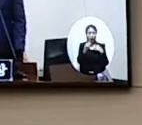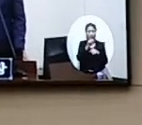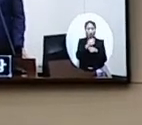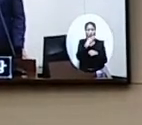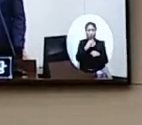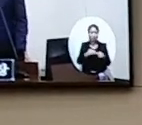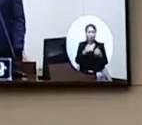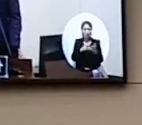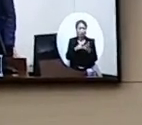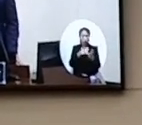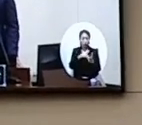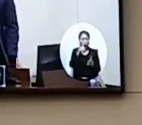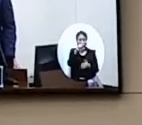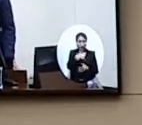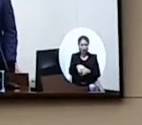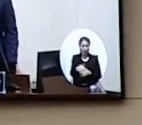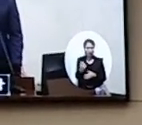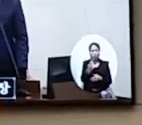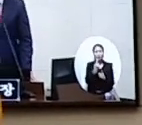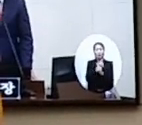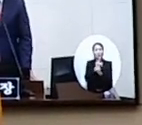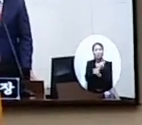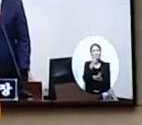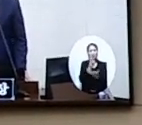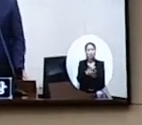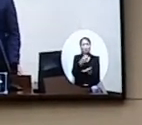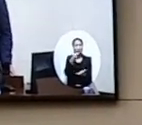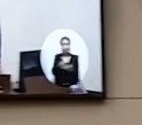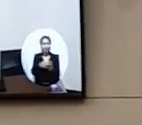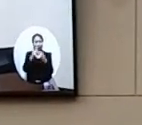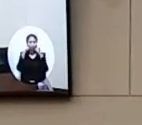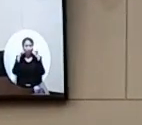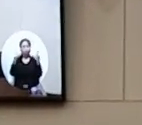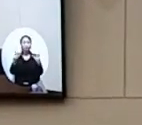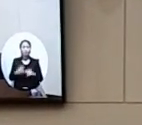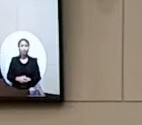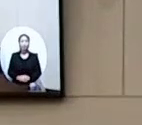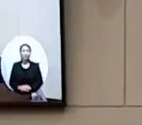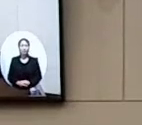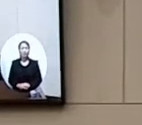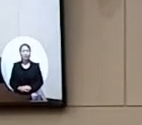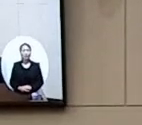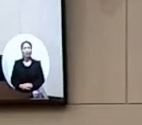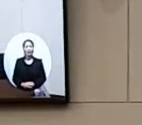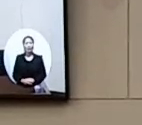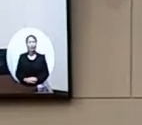행정복지센터 소재지에 관한 조례 일부 개정 조례안은 가결되었음을 선포합니다.